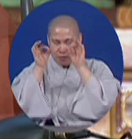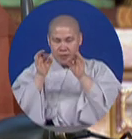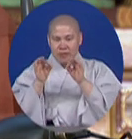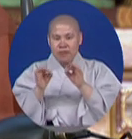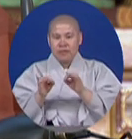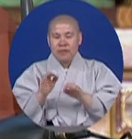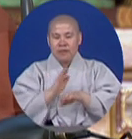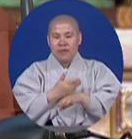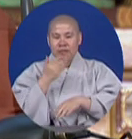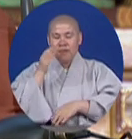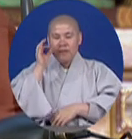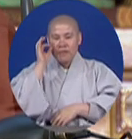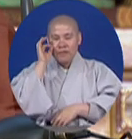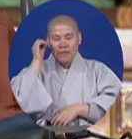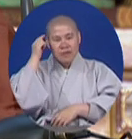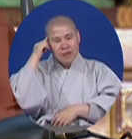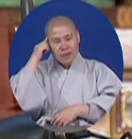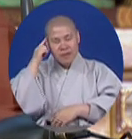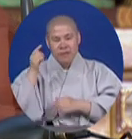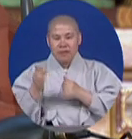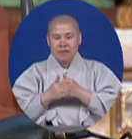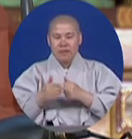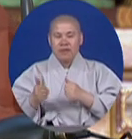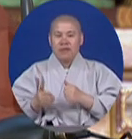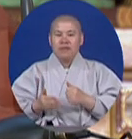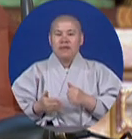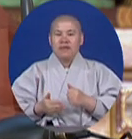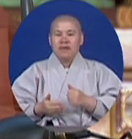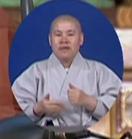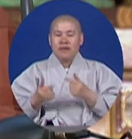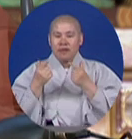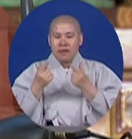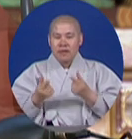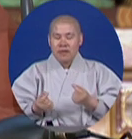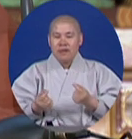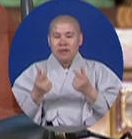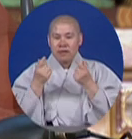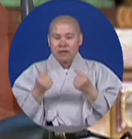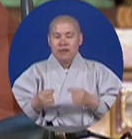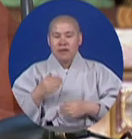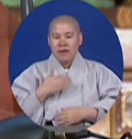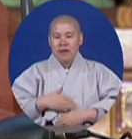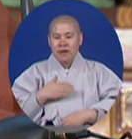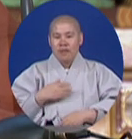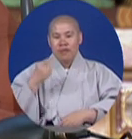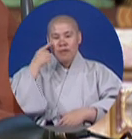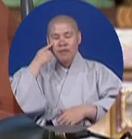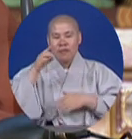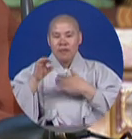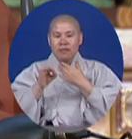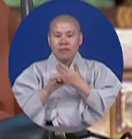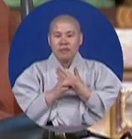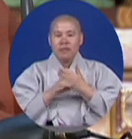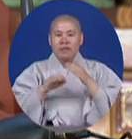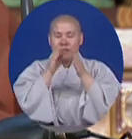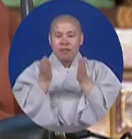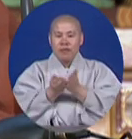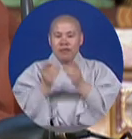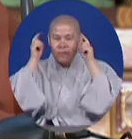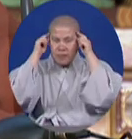사견입니다. 그래서 이제 이런 것이 있는데 이제 이런 것을 알고 보면 전부